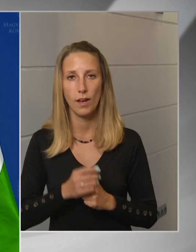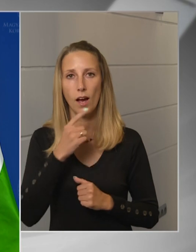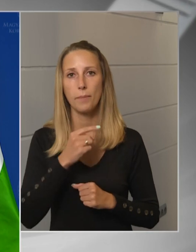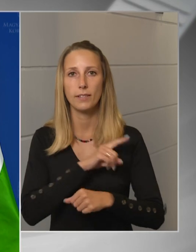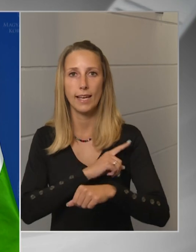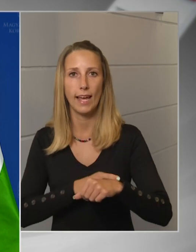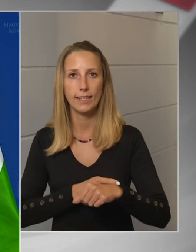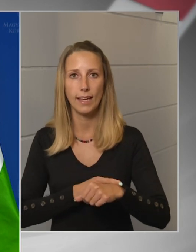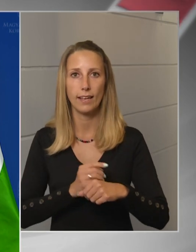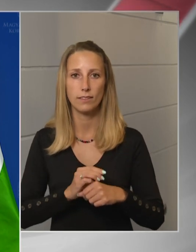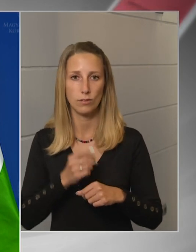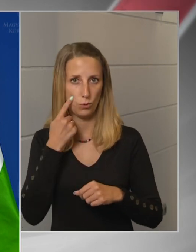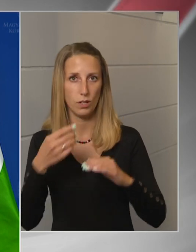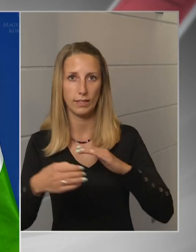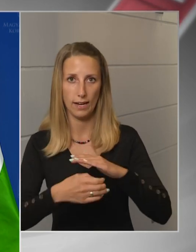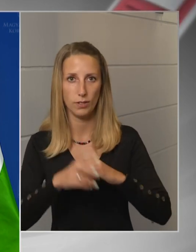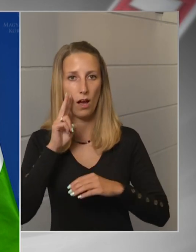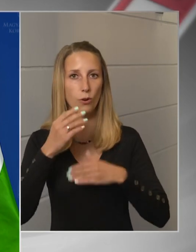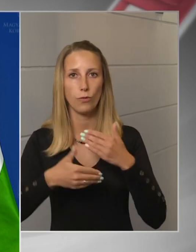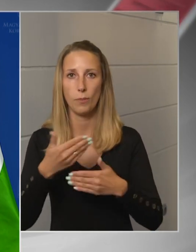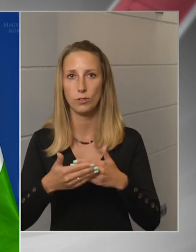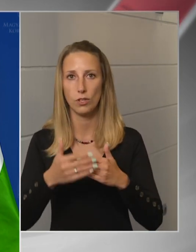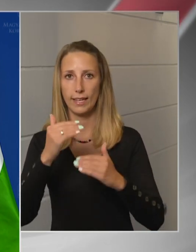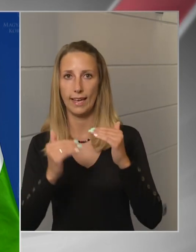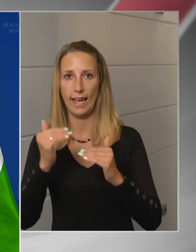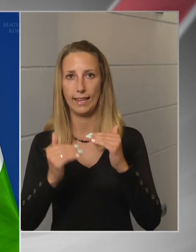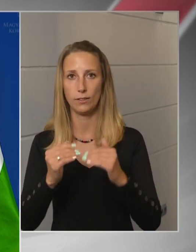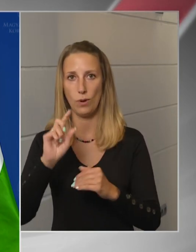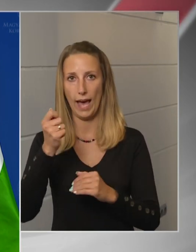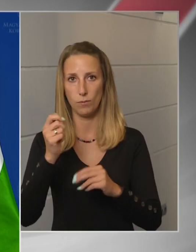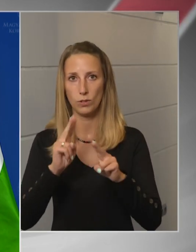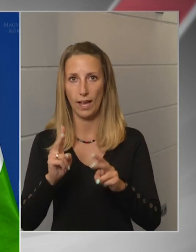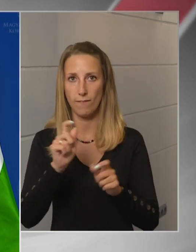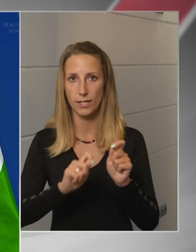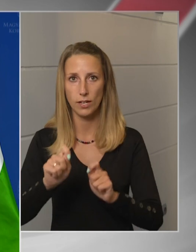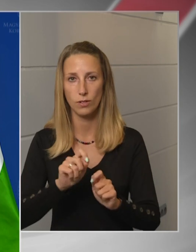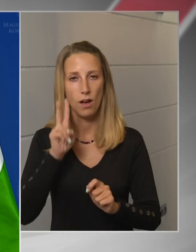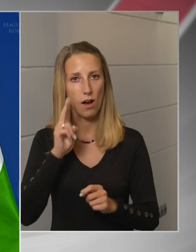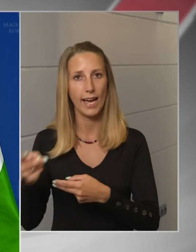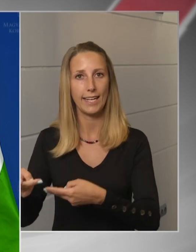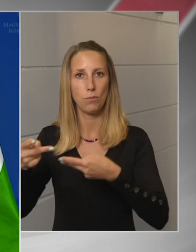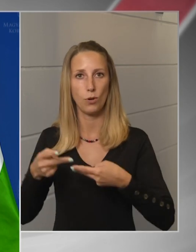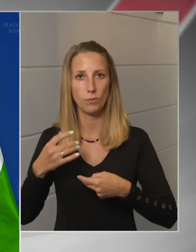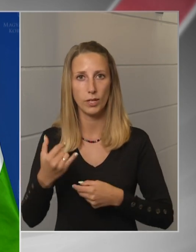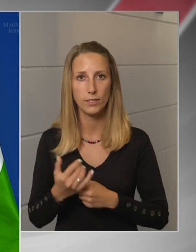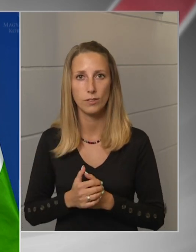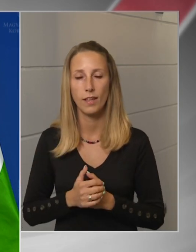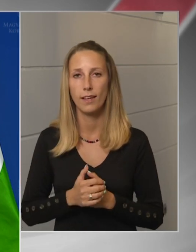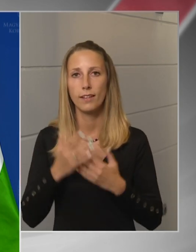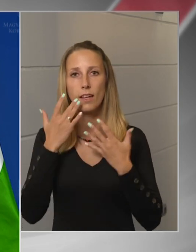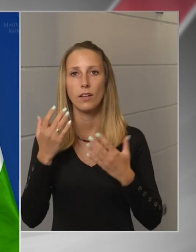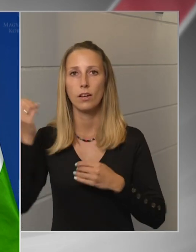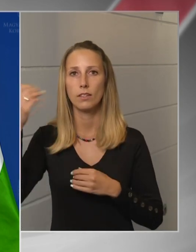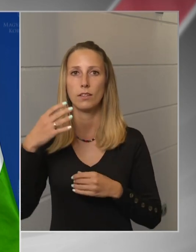az energiát tárolni tudja, akkor folyamatosan kiegyenlítő áramot kell vásárolni, akár importból is. Tehát a nagy